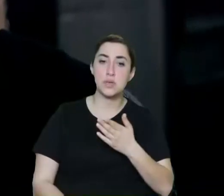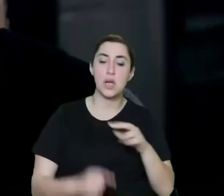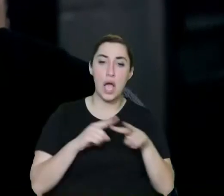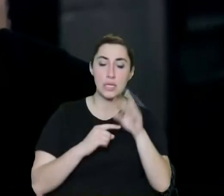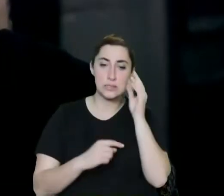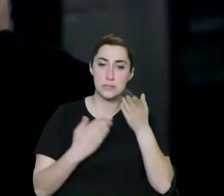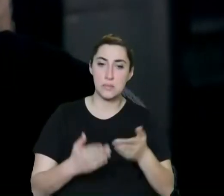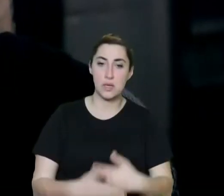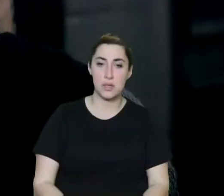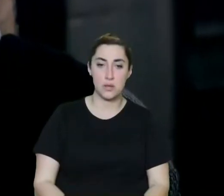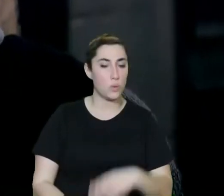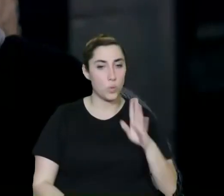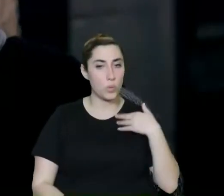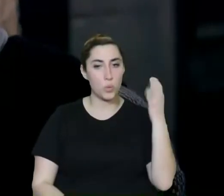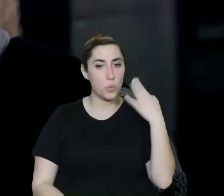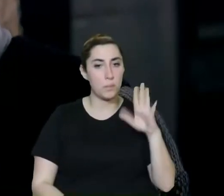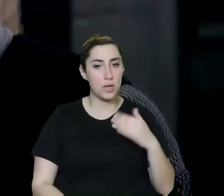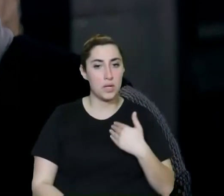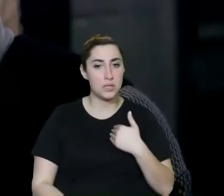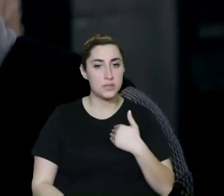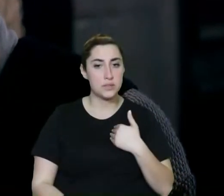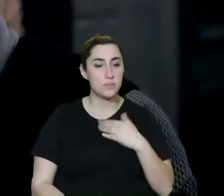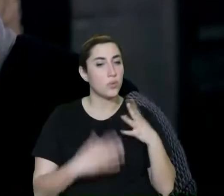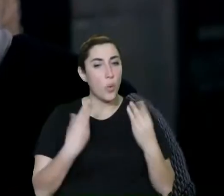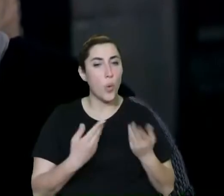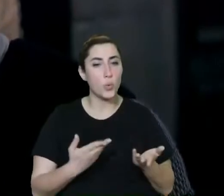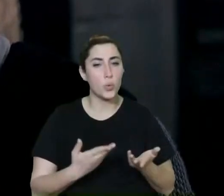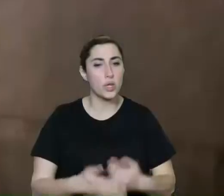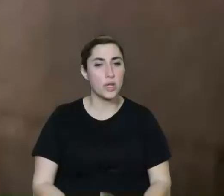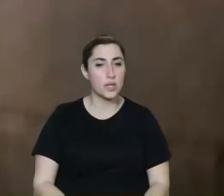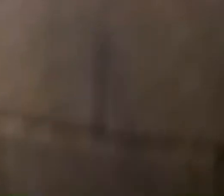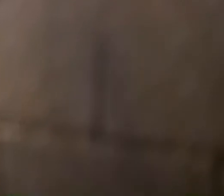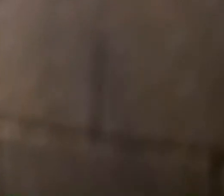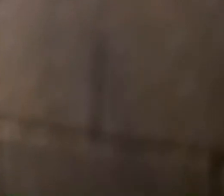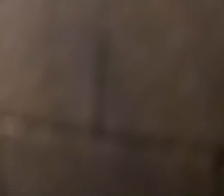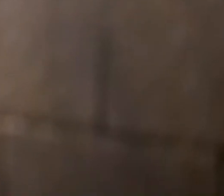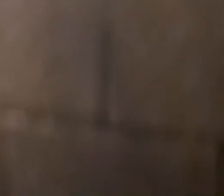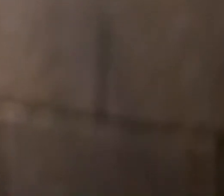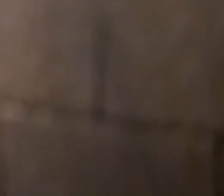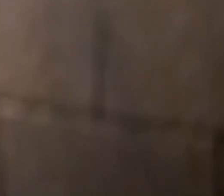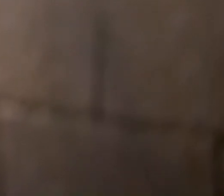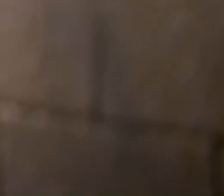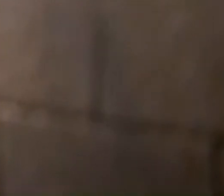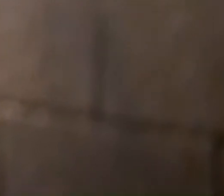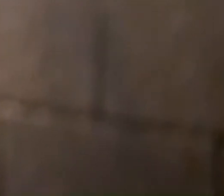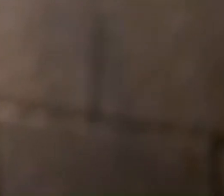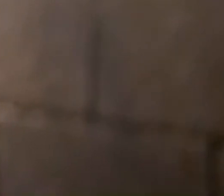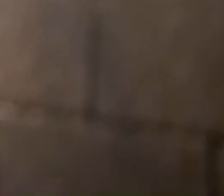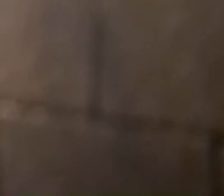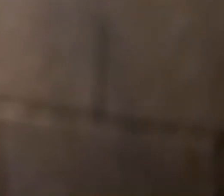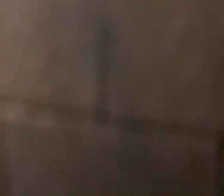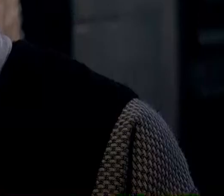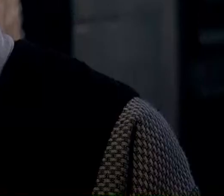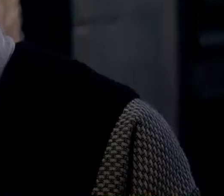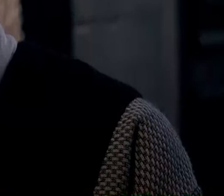ağam? Hayır, işitmemişim. Ne oldu ki bu mesele? Bacım Sultan düşünceli bakışlarını boşlukta